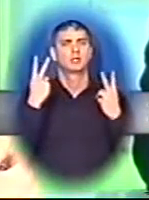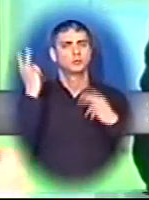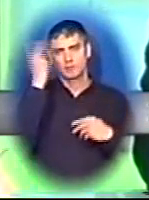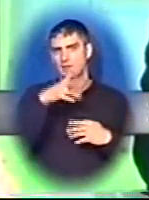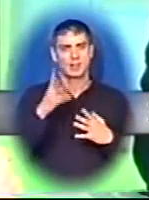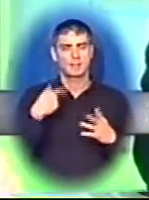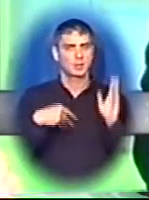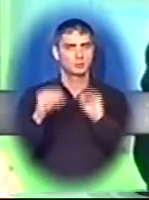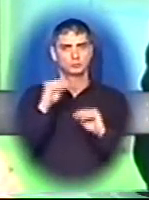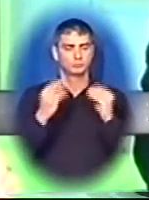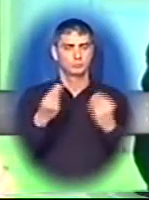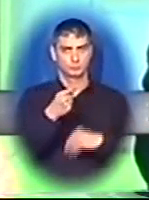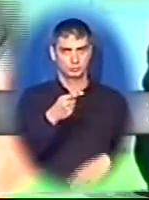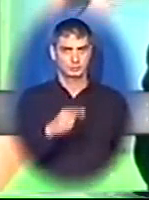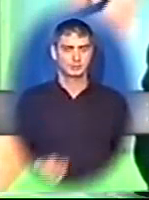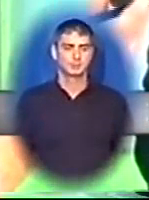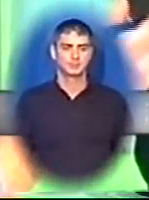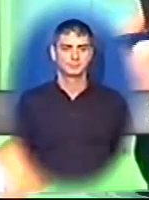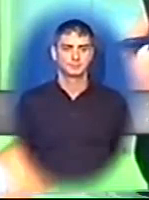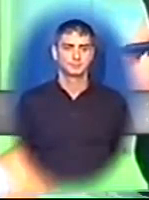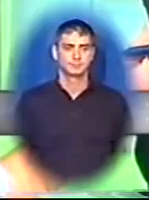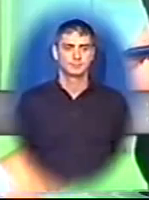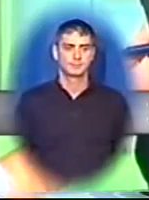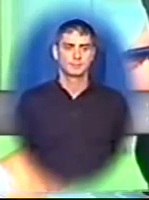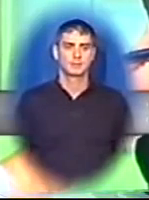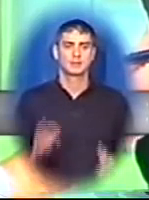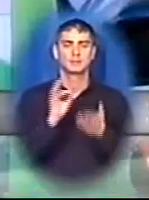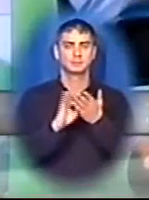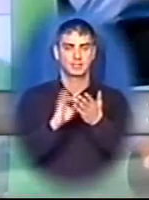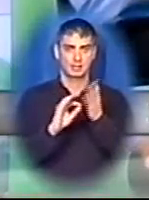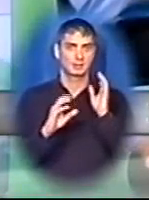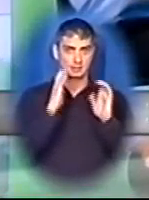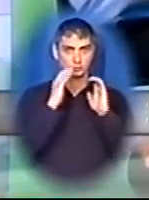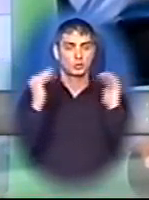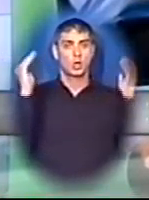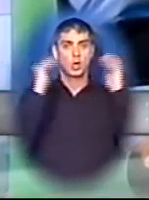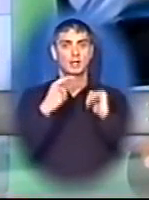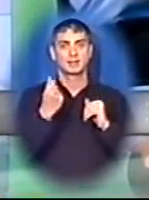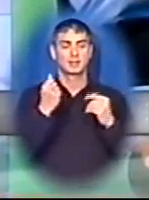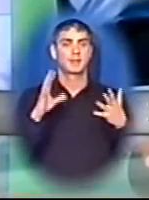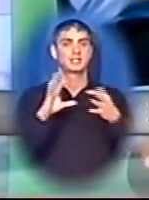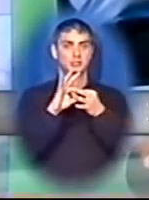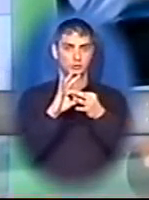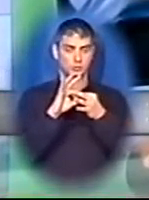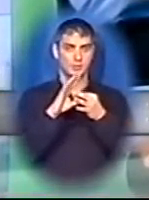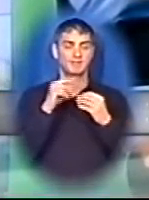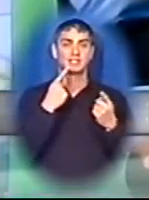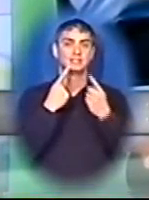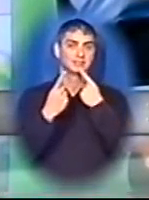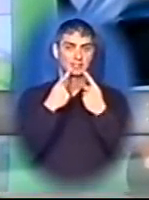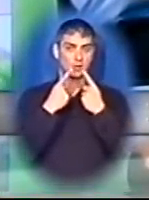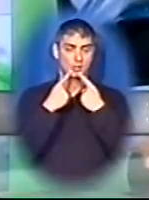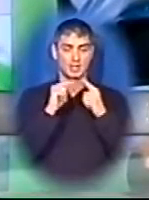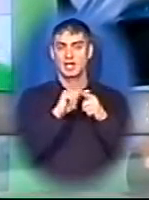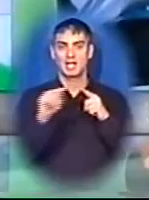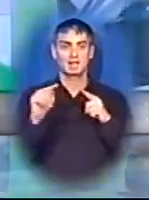להבין למה אנחנו משתמשים במכשיר הזה? משרד התקשורת הוריד את הדמי קישוריות, ולמעשה השיחות דרך